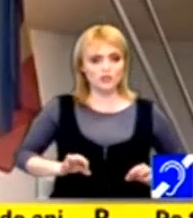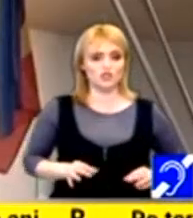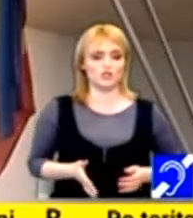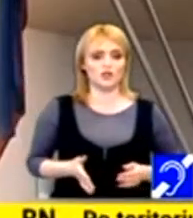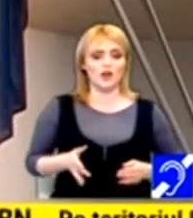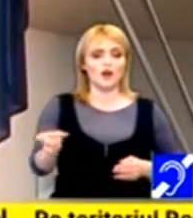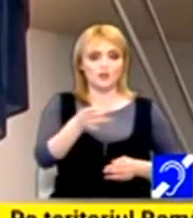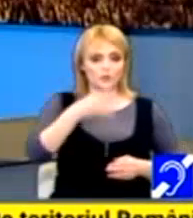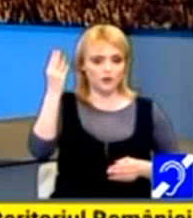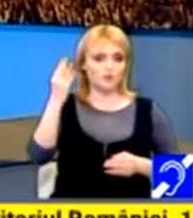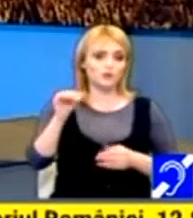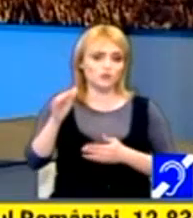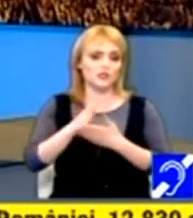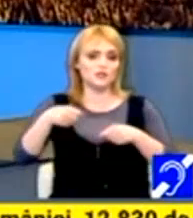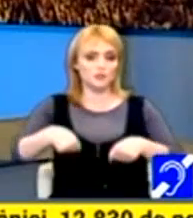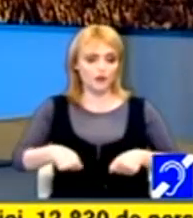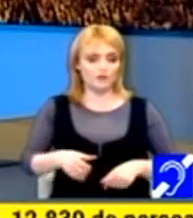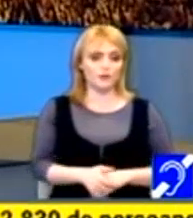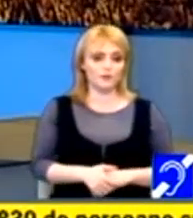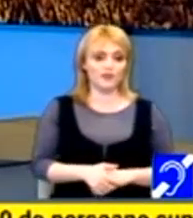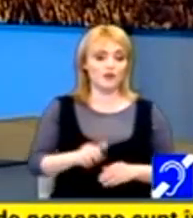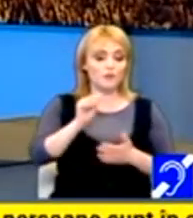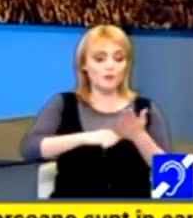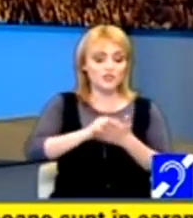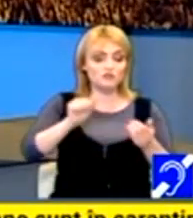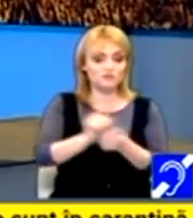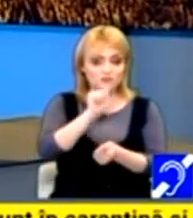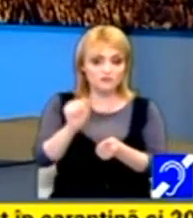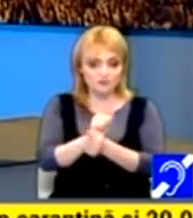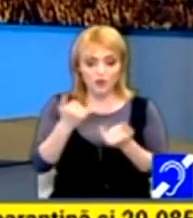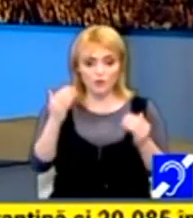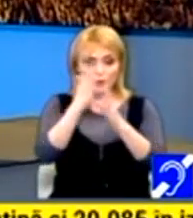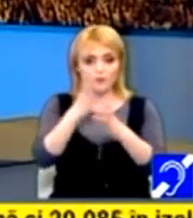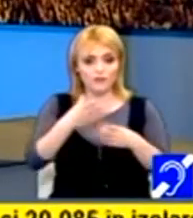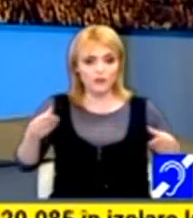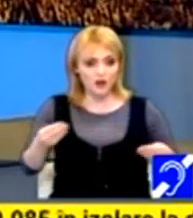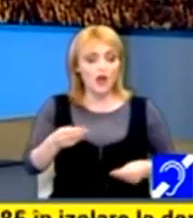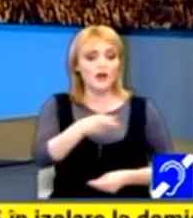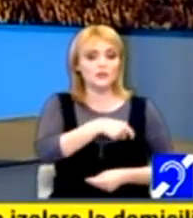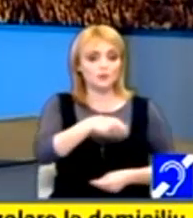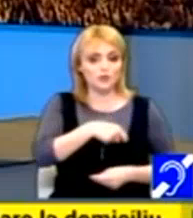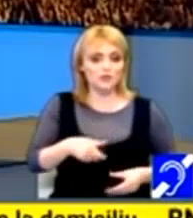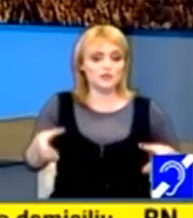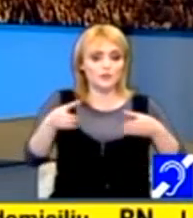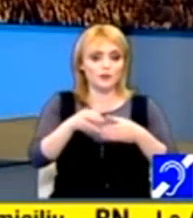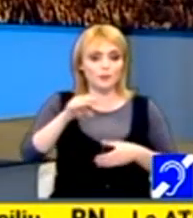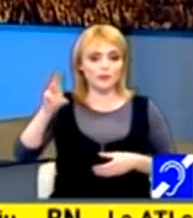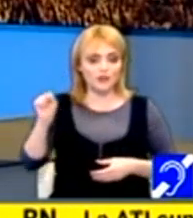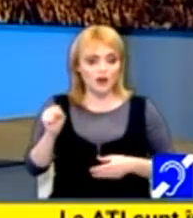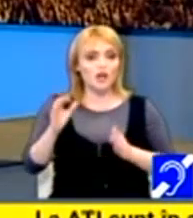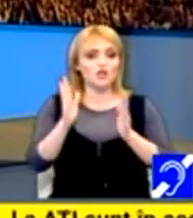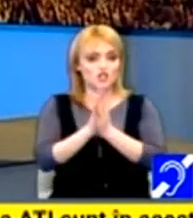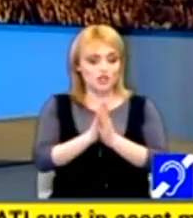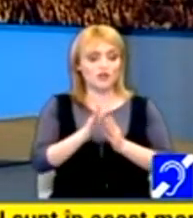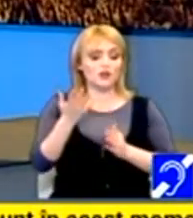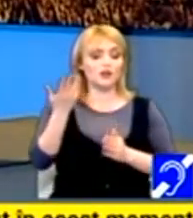Moldova și așa există. Din cauza secetei prelungite din această primăvară, deputații PPD cer guvernării audieri în Parlament